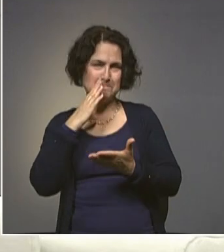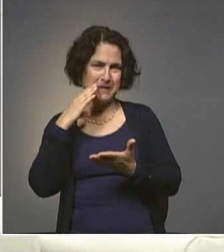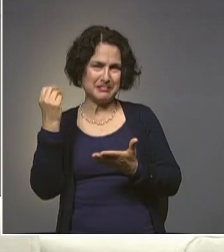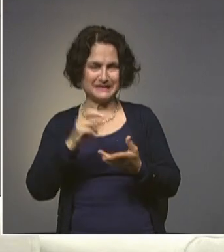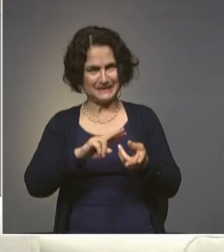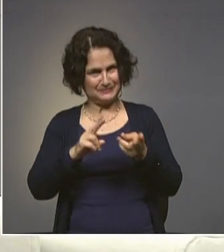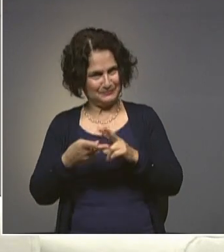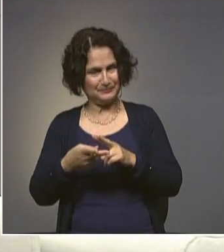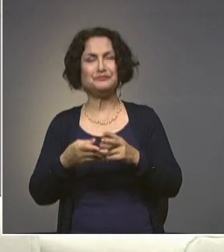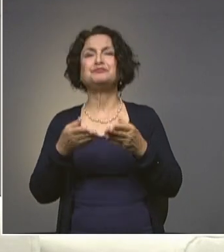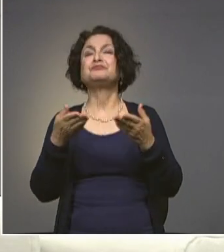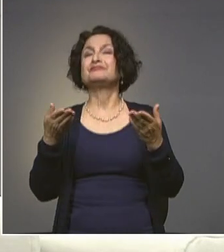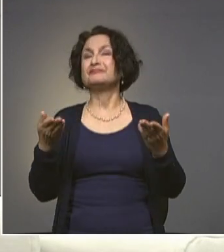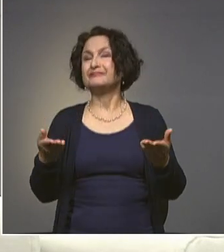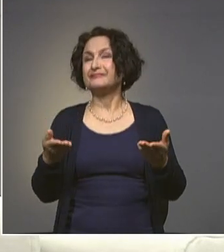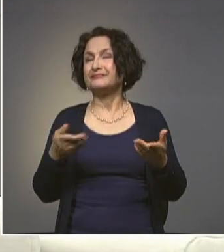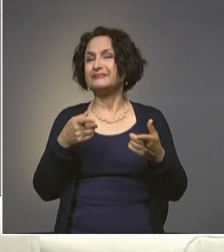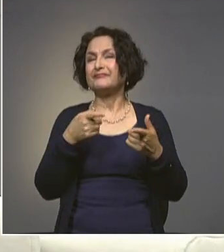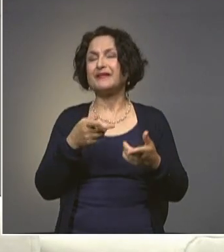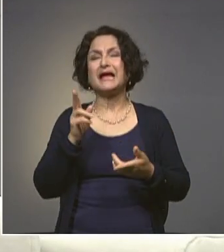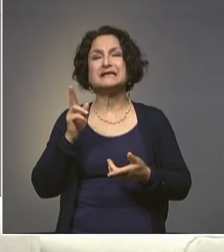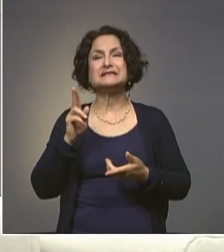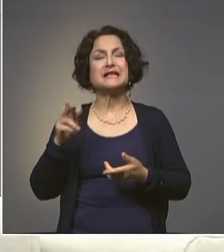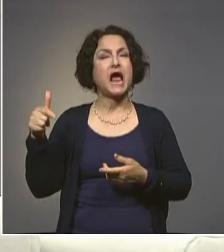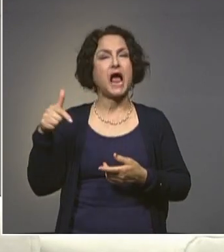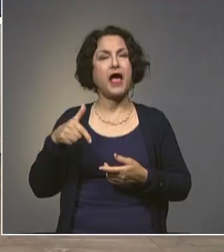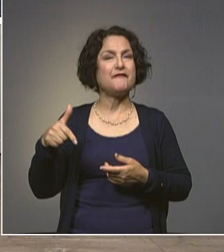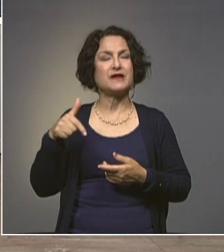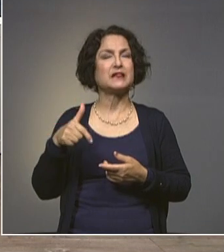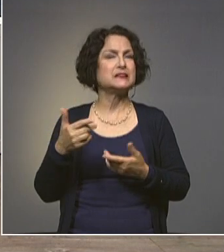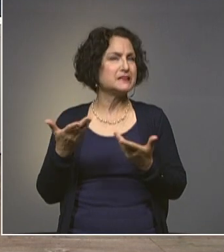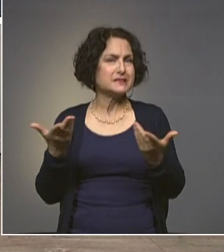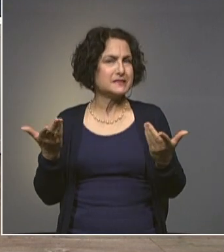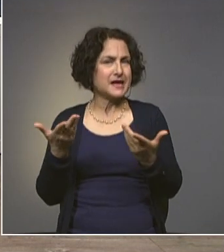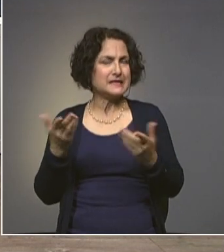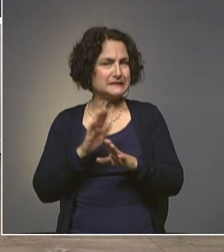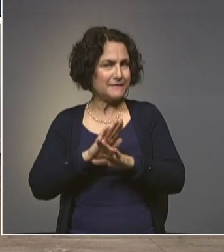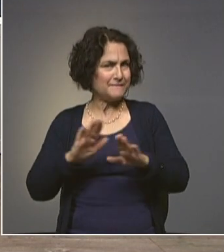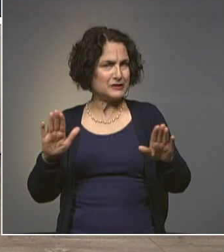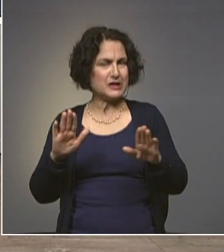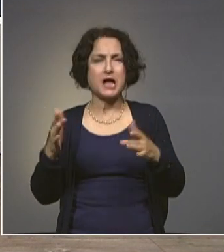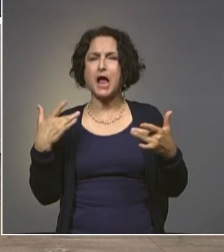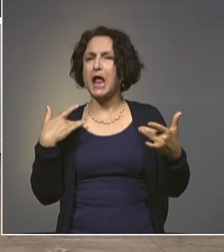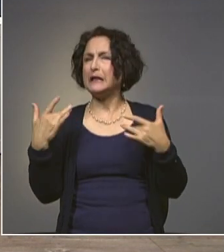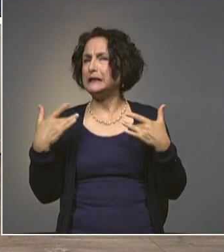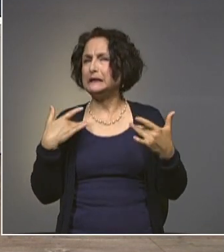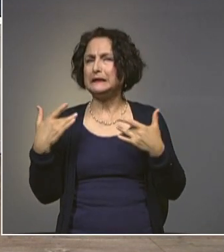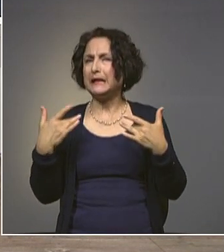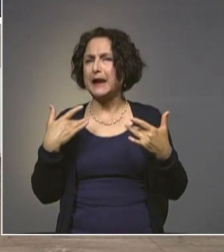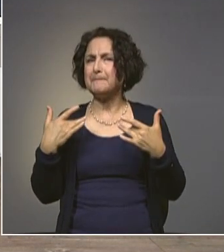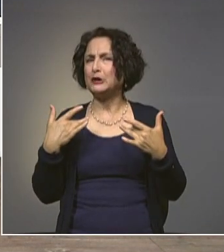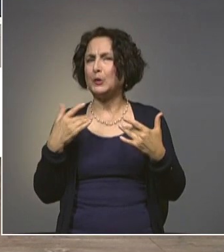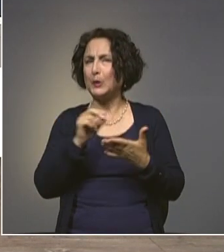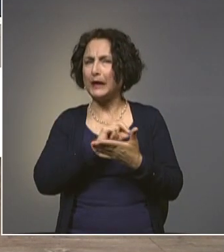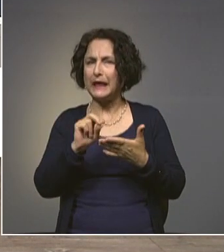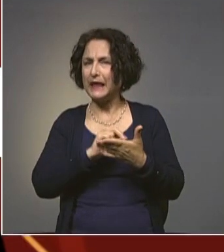Тихинова Йованович. Кристина Гавран всъщност е завършила драматургия. И дебютните